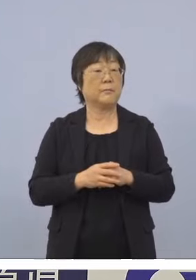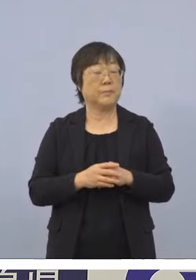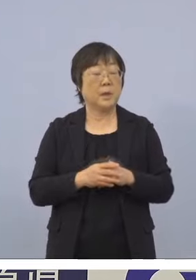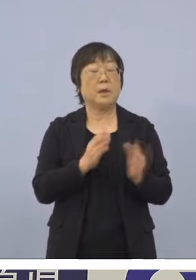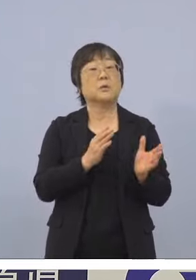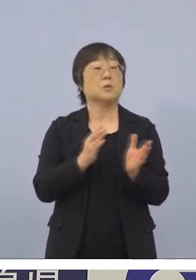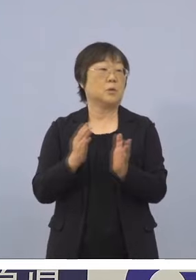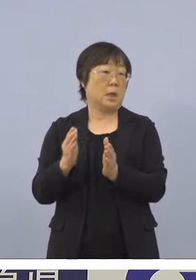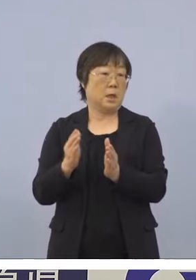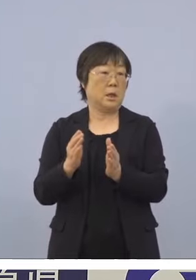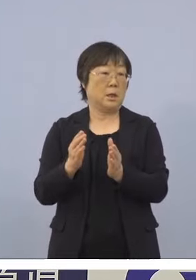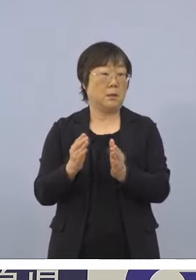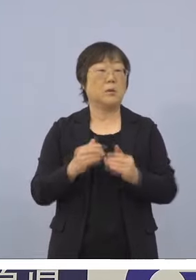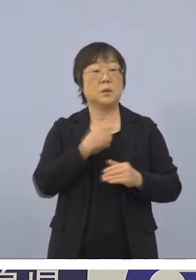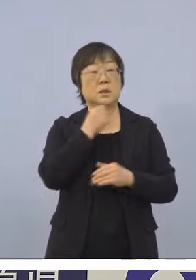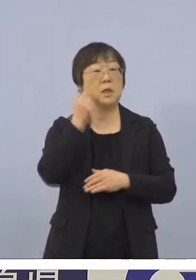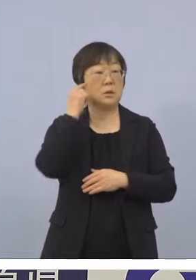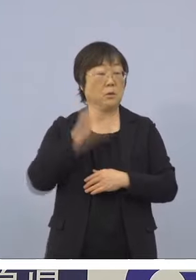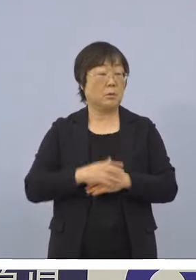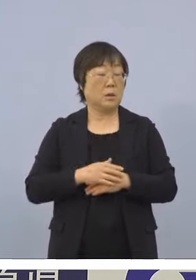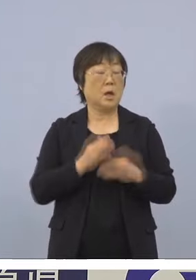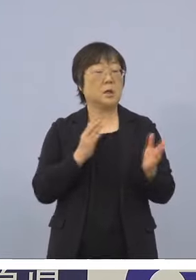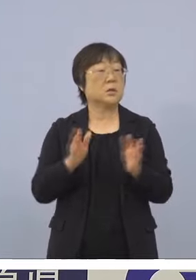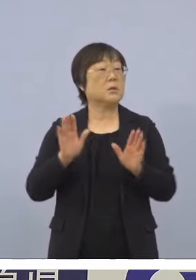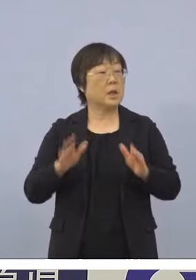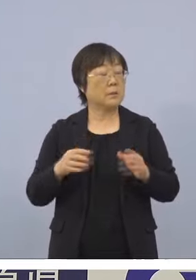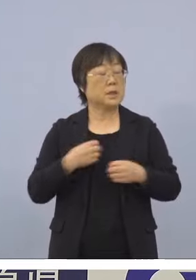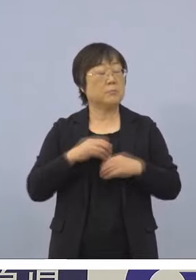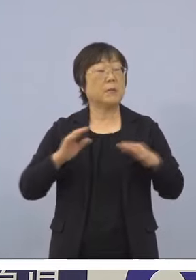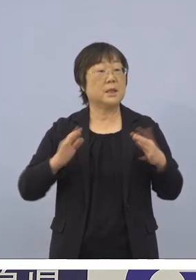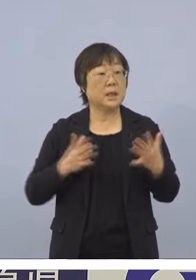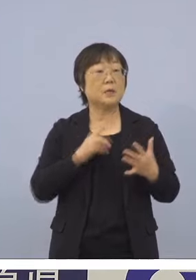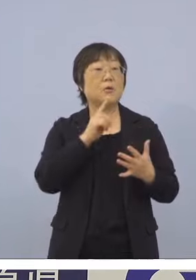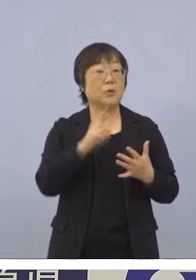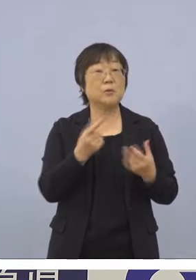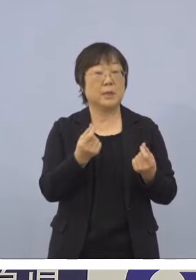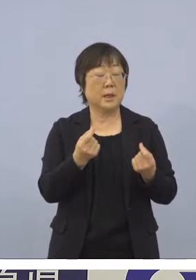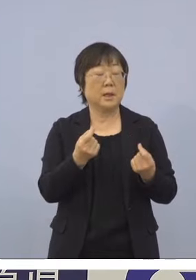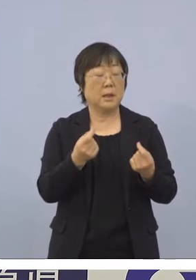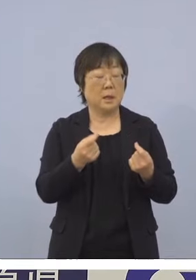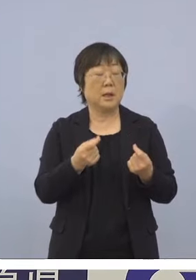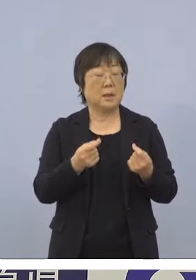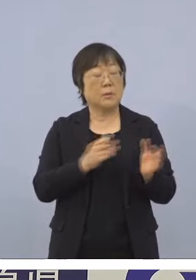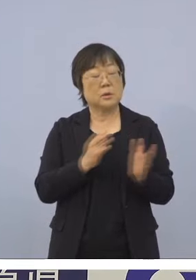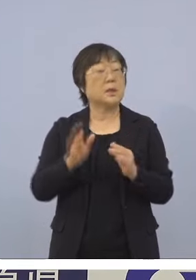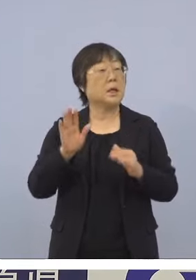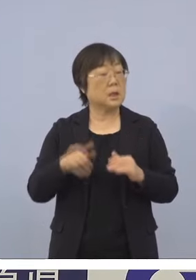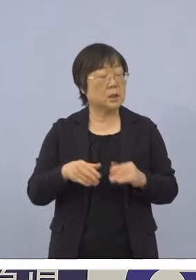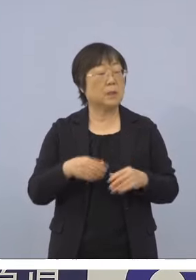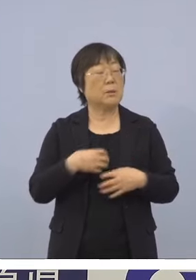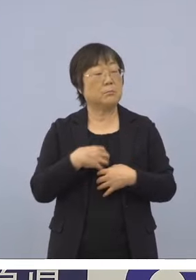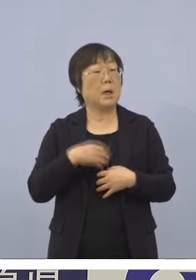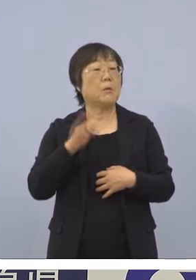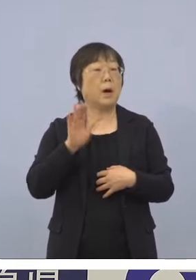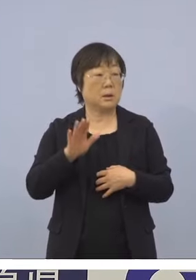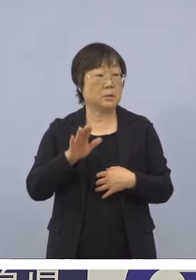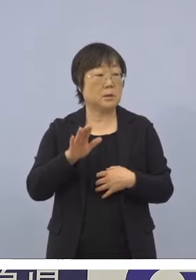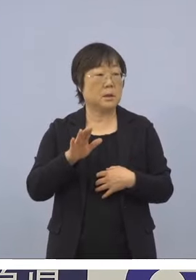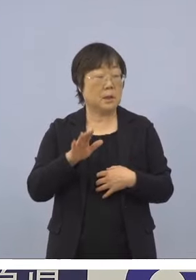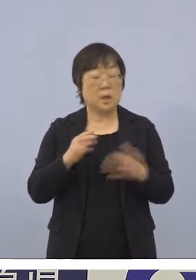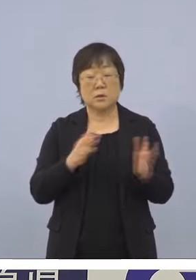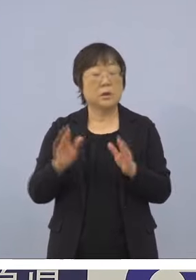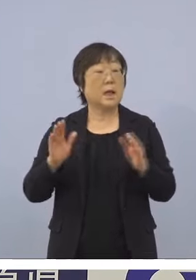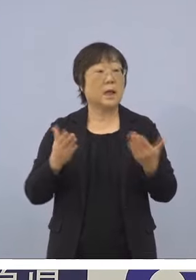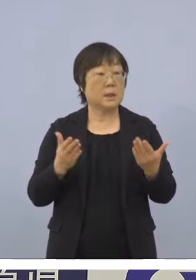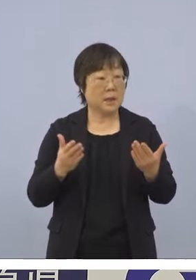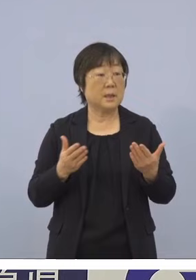備えをしていきたいと思います。備えあれば憂いなしと言いますが、備えがあっても憂いは必ずあるんですと。ただ備えがなければ